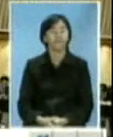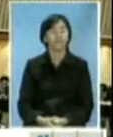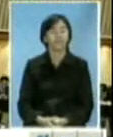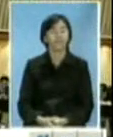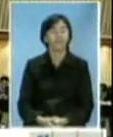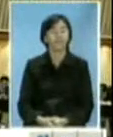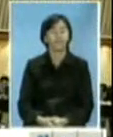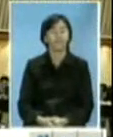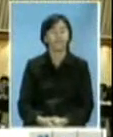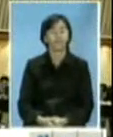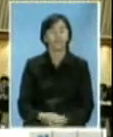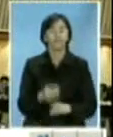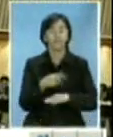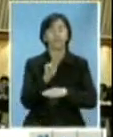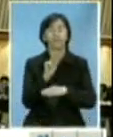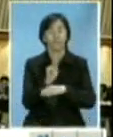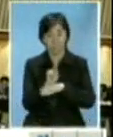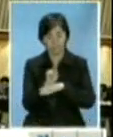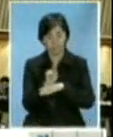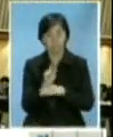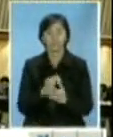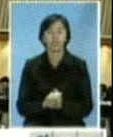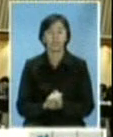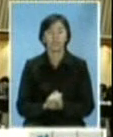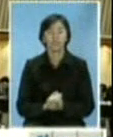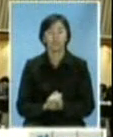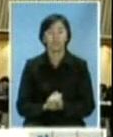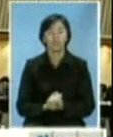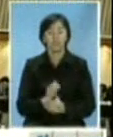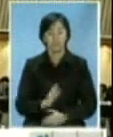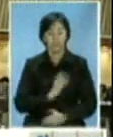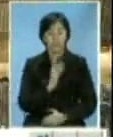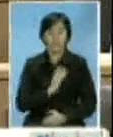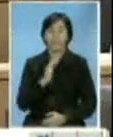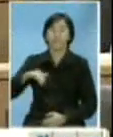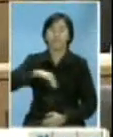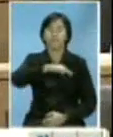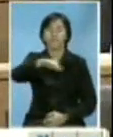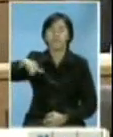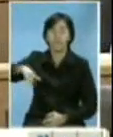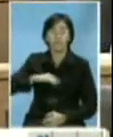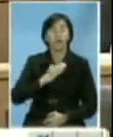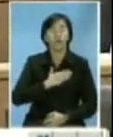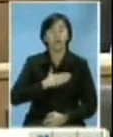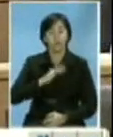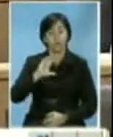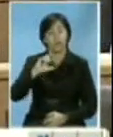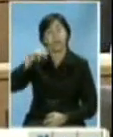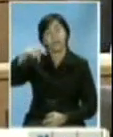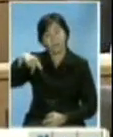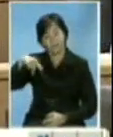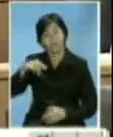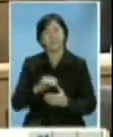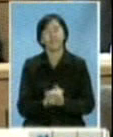กราบเรียนท่านประธานสภาที่เคารพและท่านผู้ทรงเกียรติทุกท่านกระผมฉัตรพรเดกิ